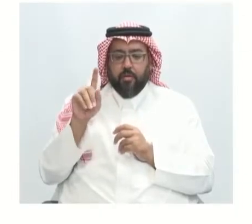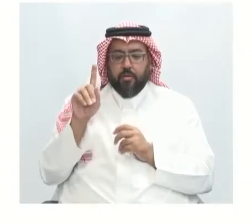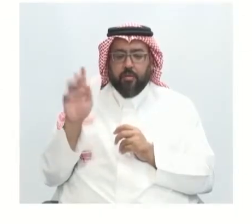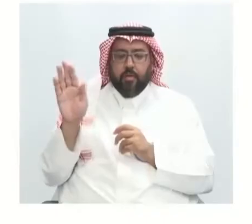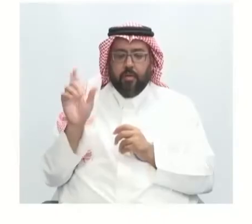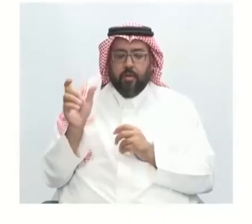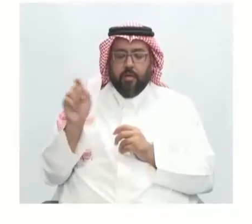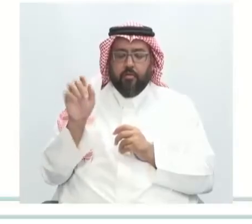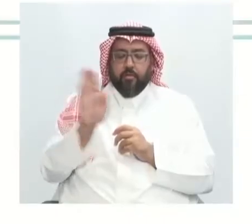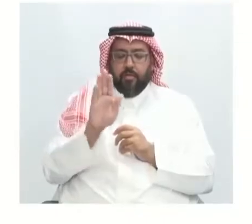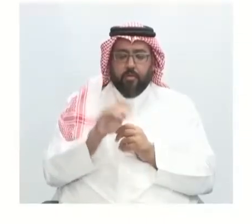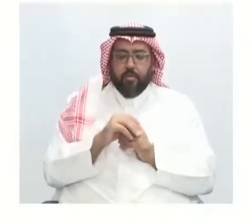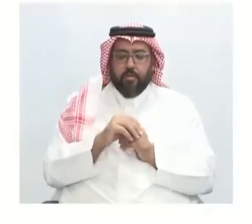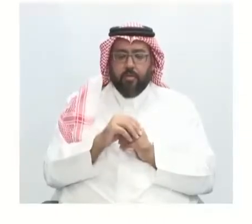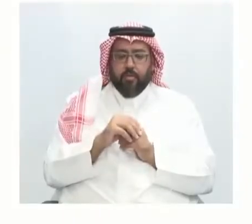النفس